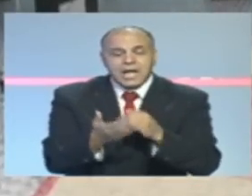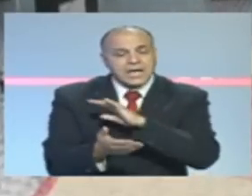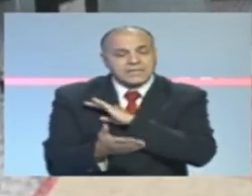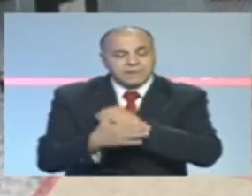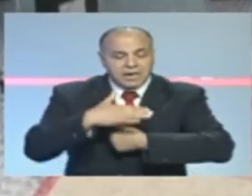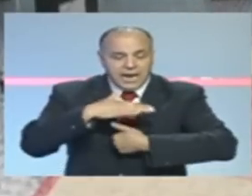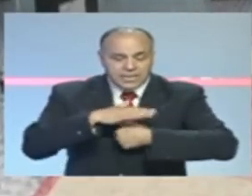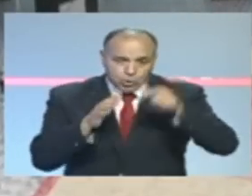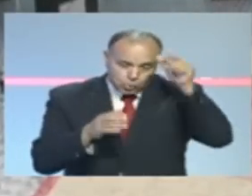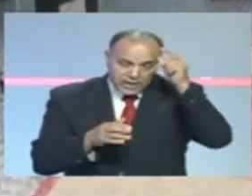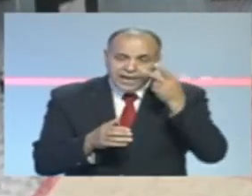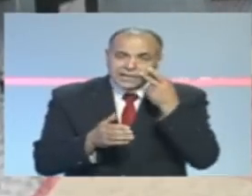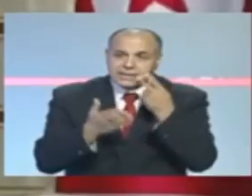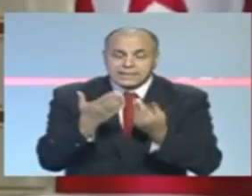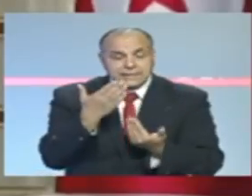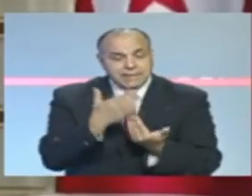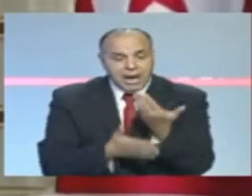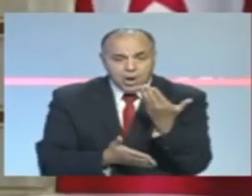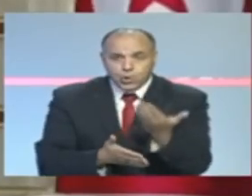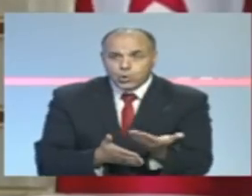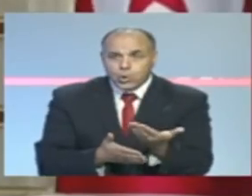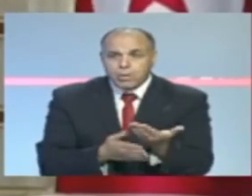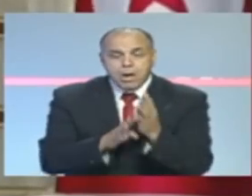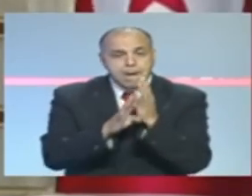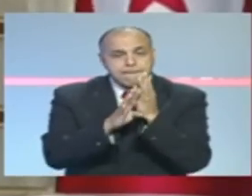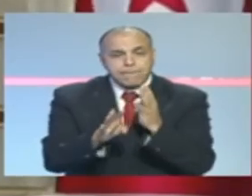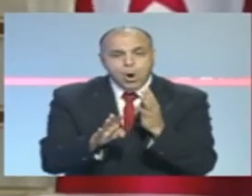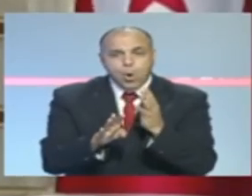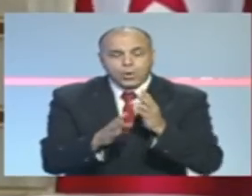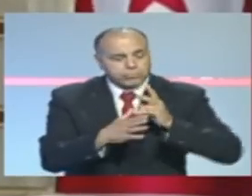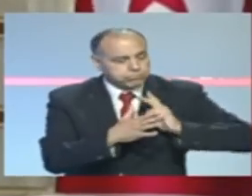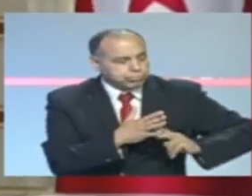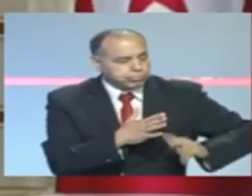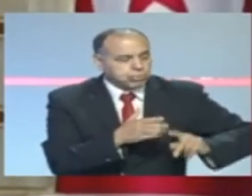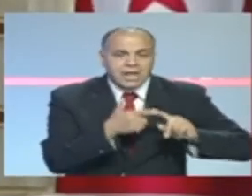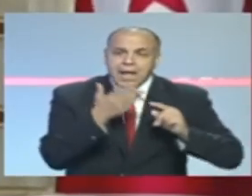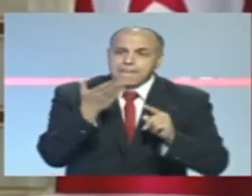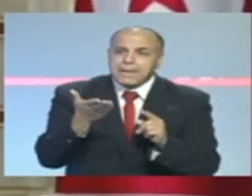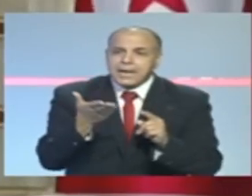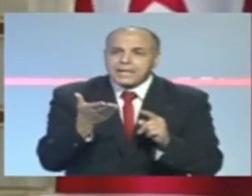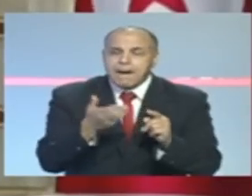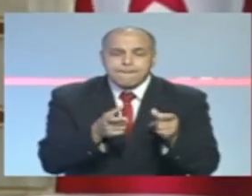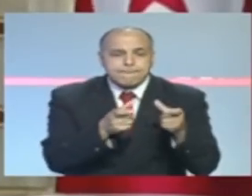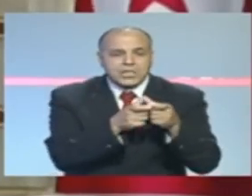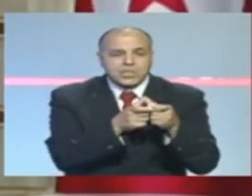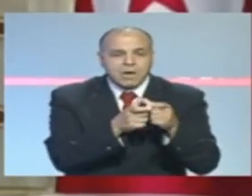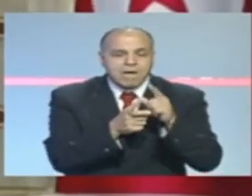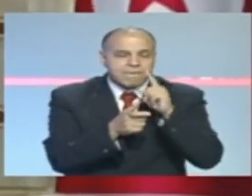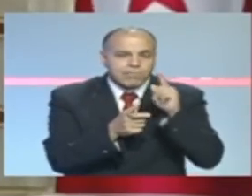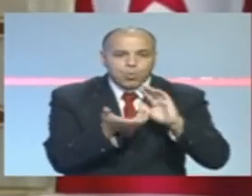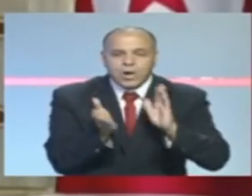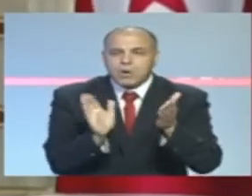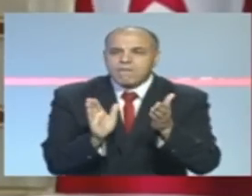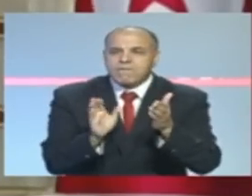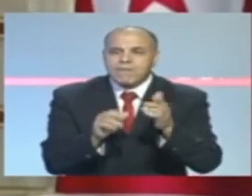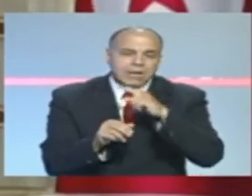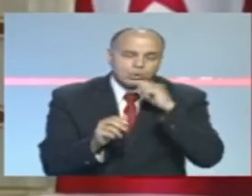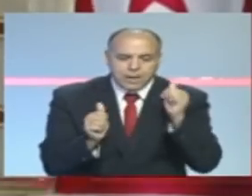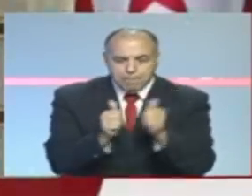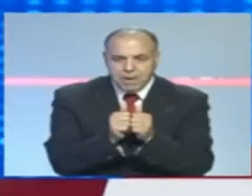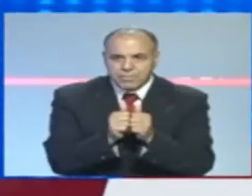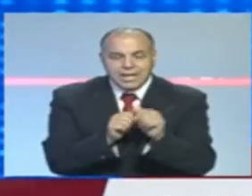رئيس الجمهوريه قيس سعيد صباح اليوم على موكب امضاء اتفاقيه بين مجموعتين ات ووكاله الفضاء الروسيه